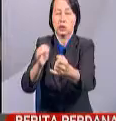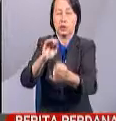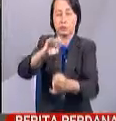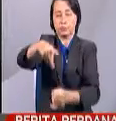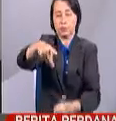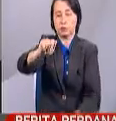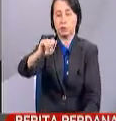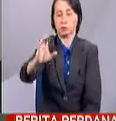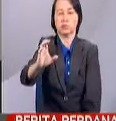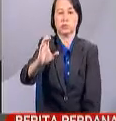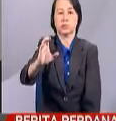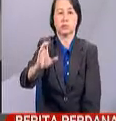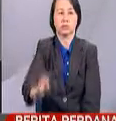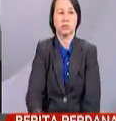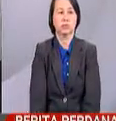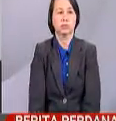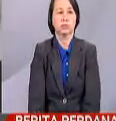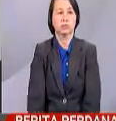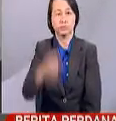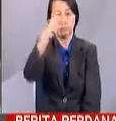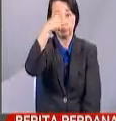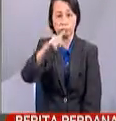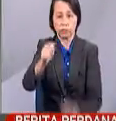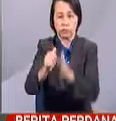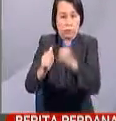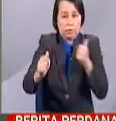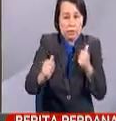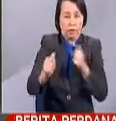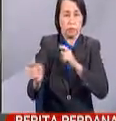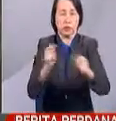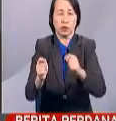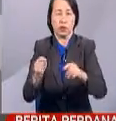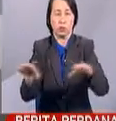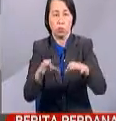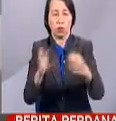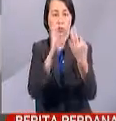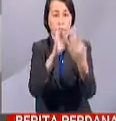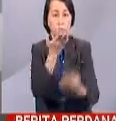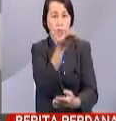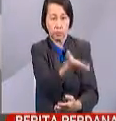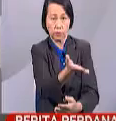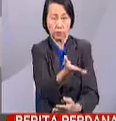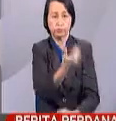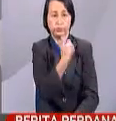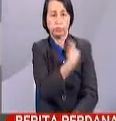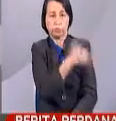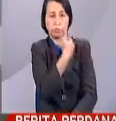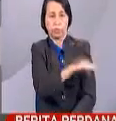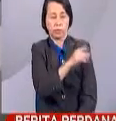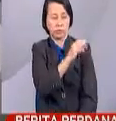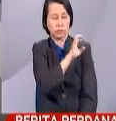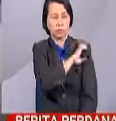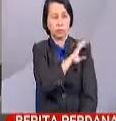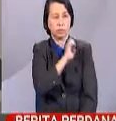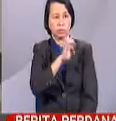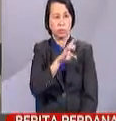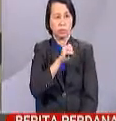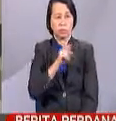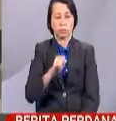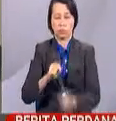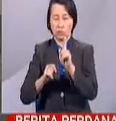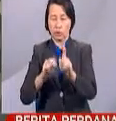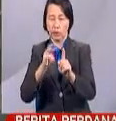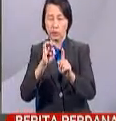kira-kira Wang awam pac untuk mengelakkan tindakan diambil terhadapnya bekas ketua pegawai eksekutif 1mdb